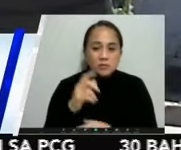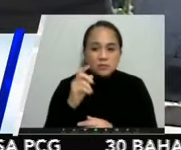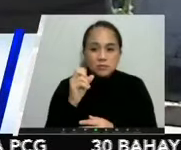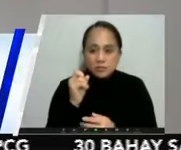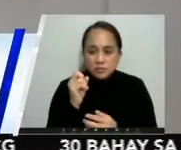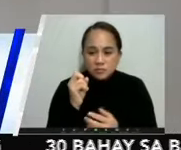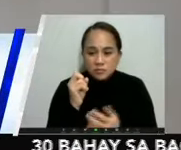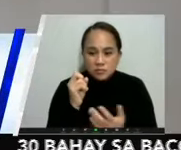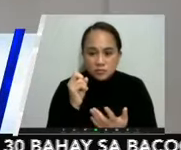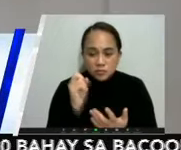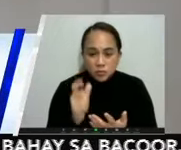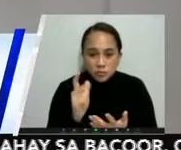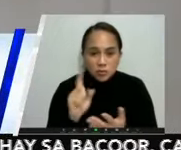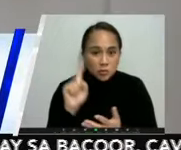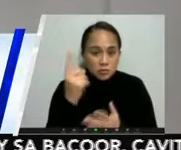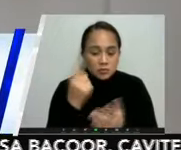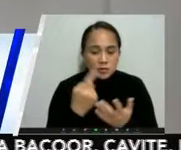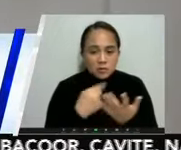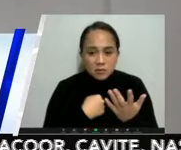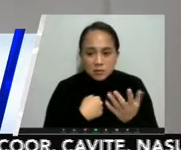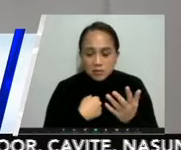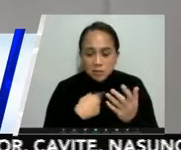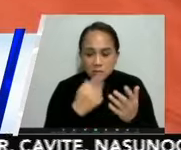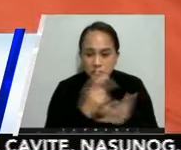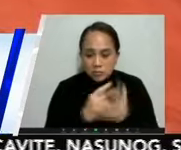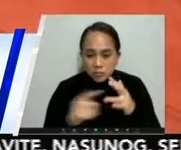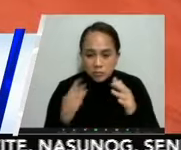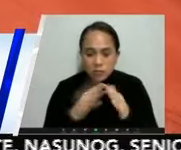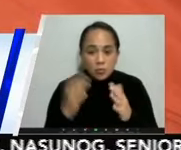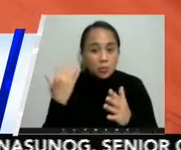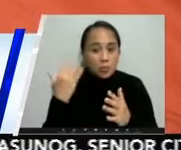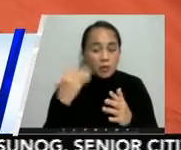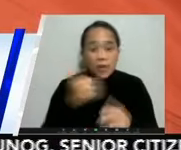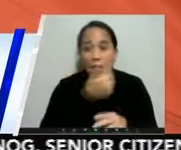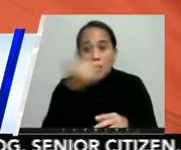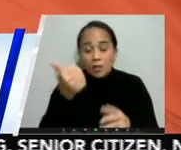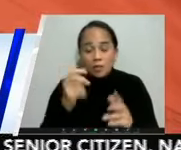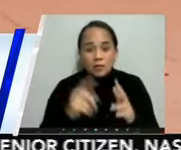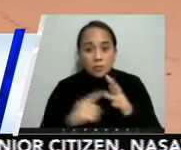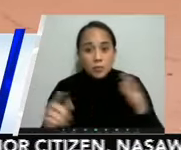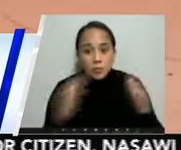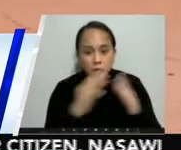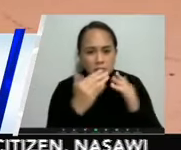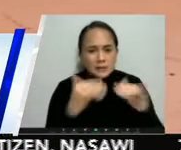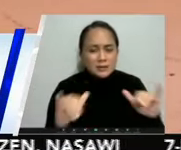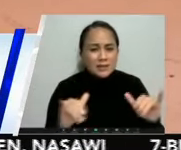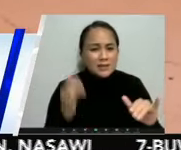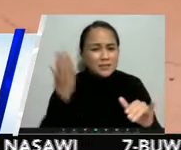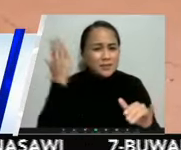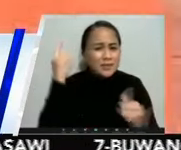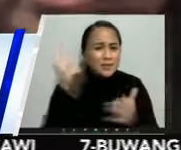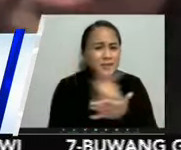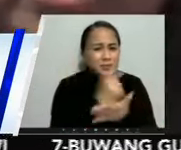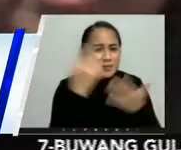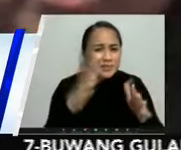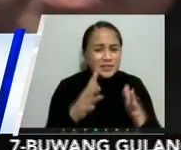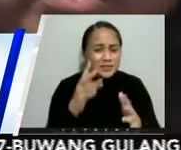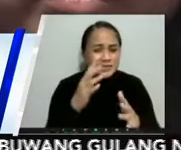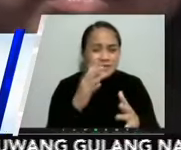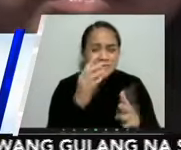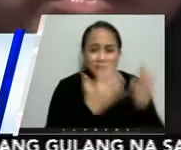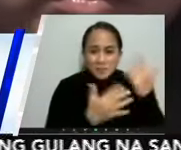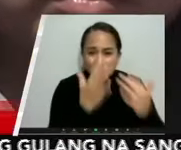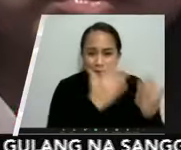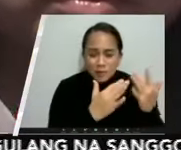Center ang designated evacuation Center kasi nila okupado pa ng ilang nasunugan noong nakaraang Sabado yung